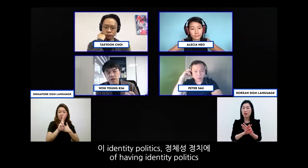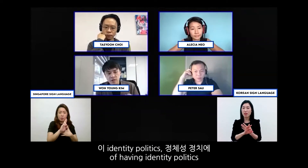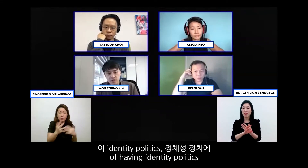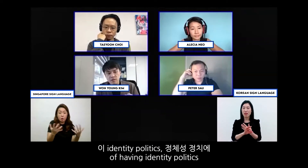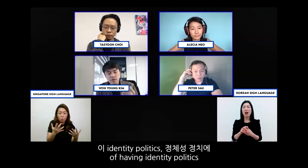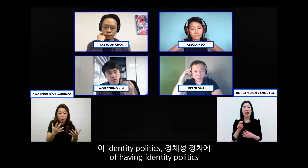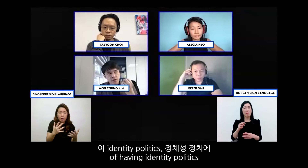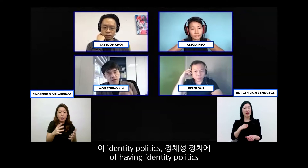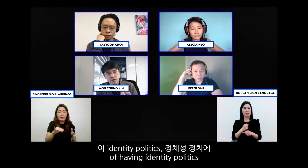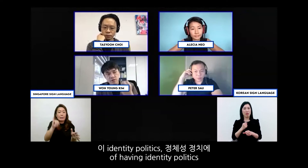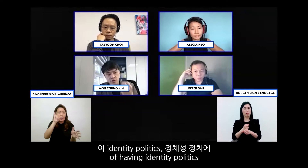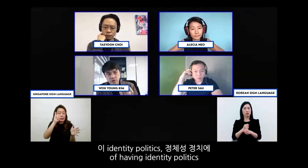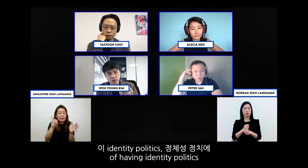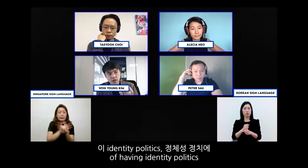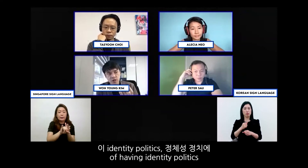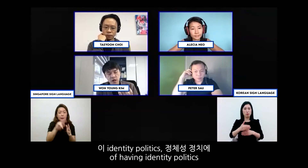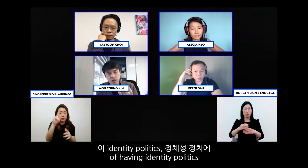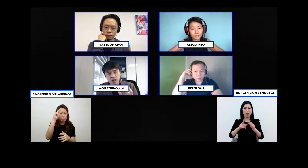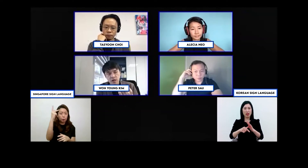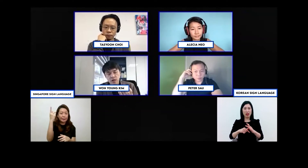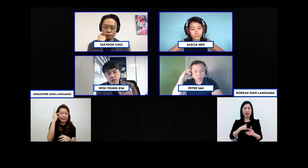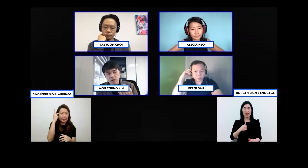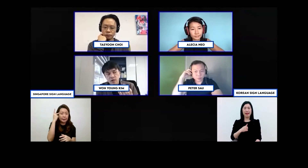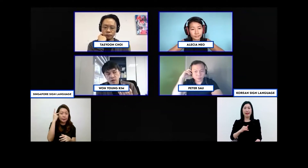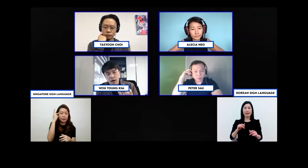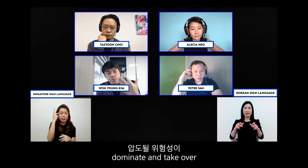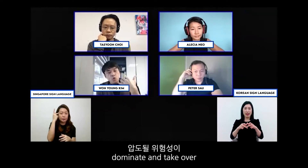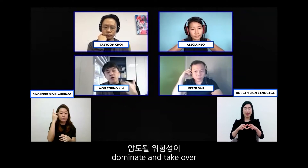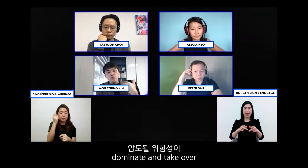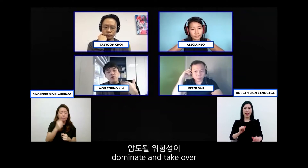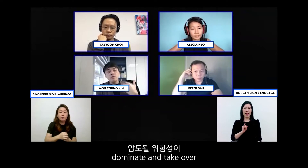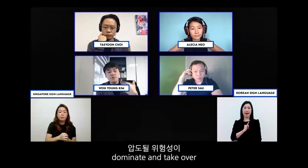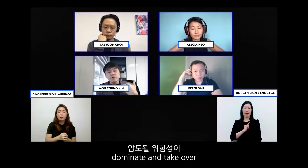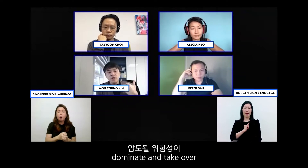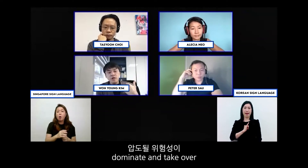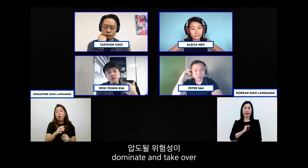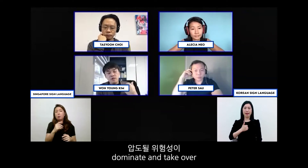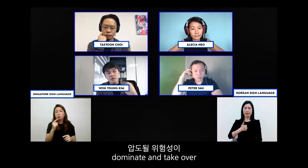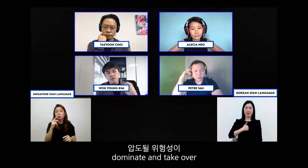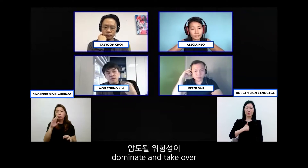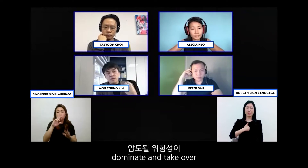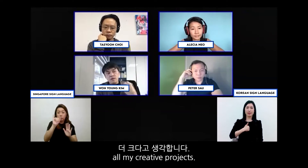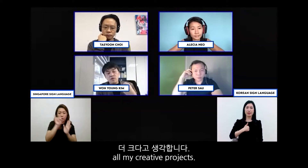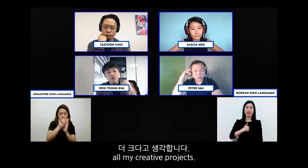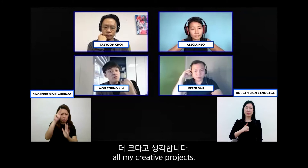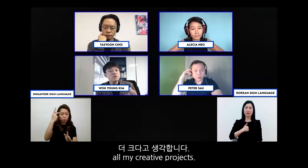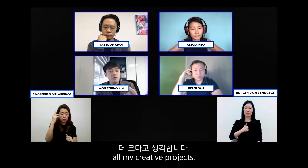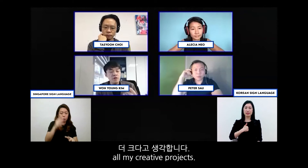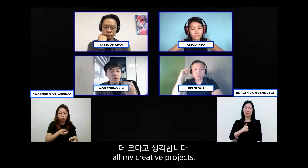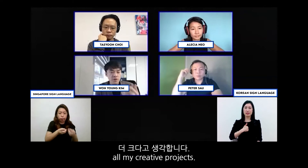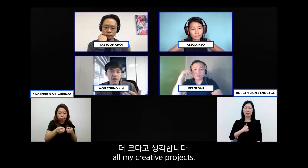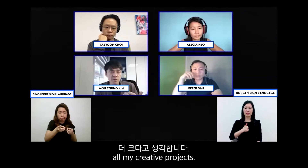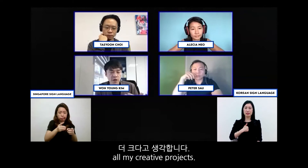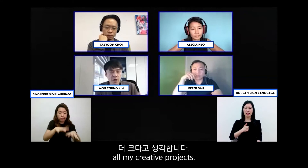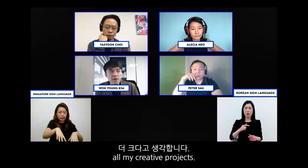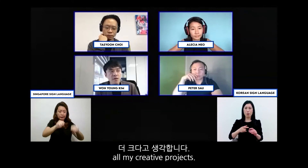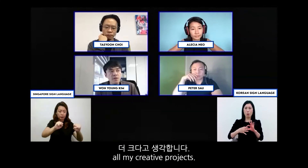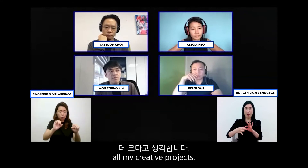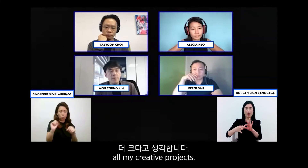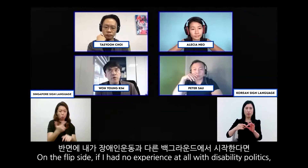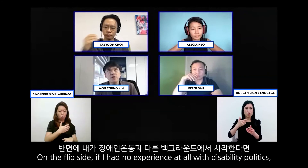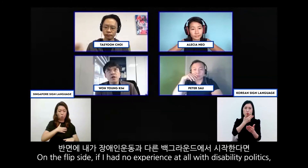Identity politics, 정체성 정치에 압도될 위험성이 더 크다고